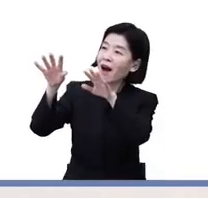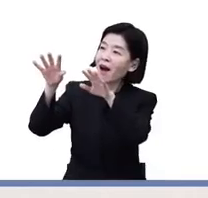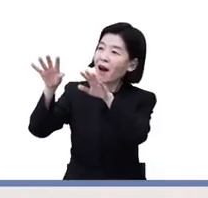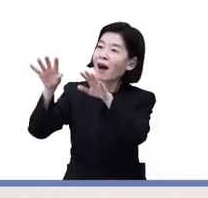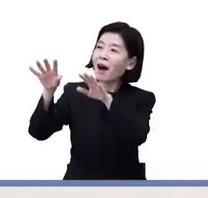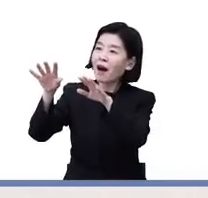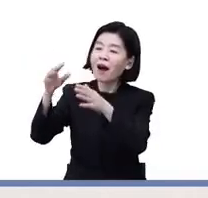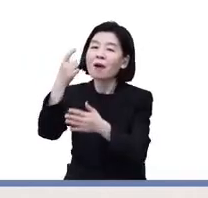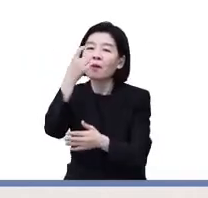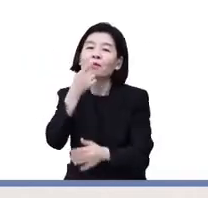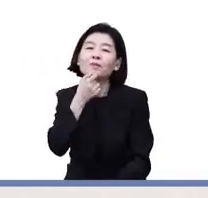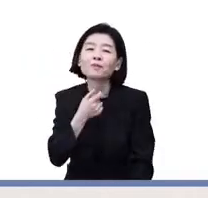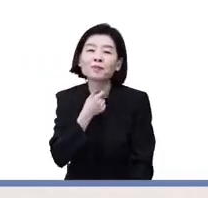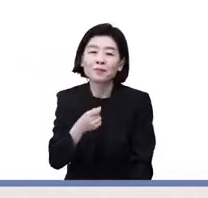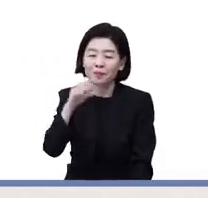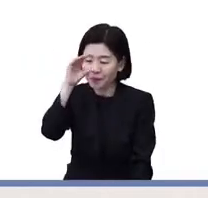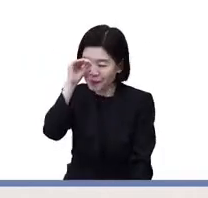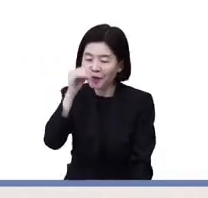참고하게 됩니다.